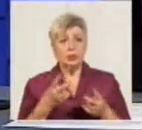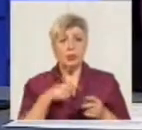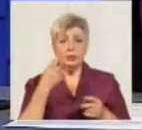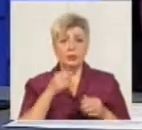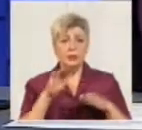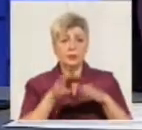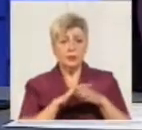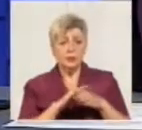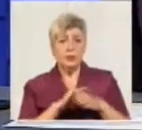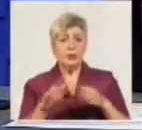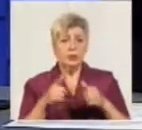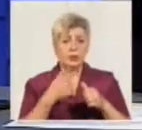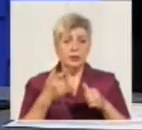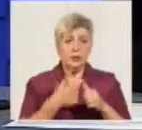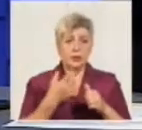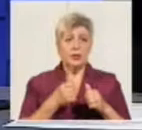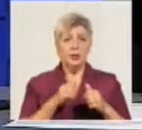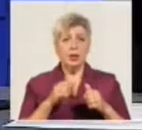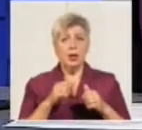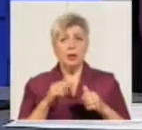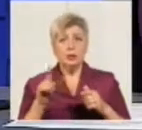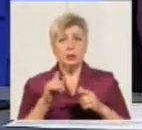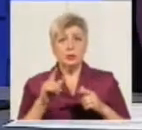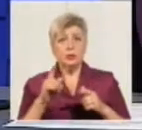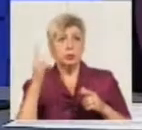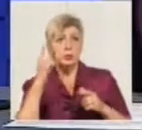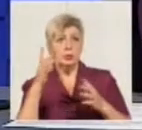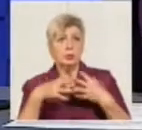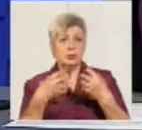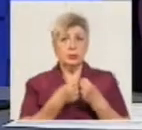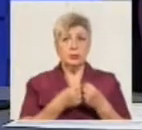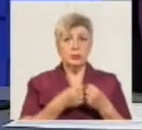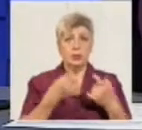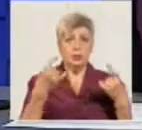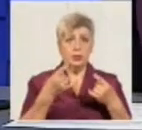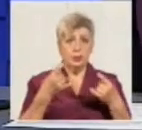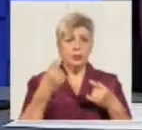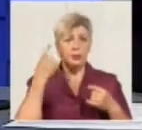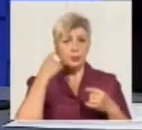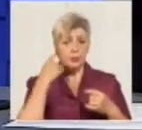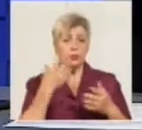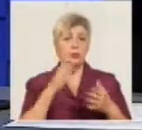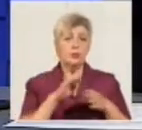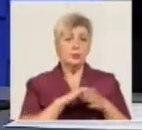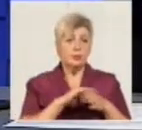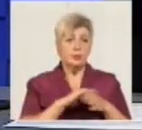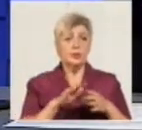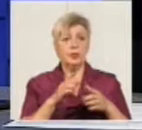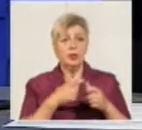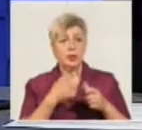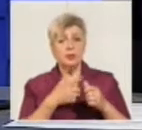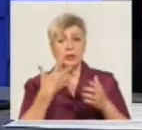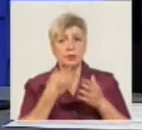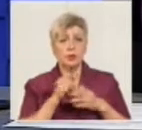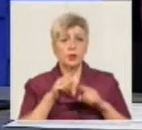а має пройти декілька днів до повідомлення. І уявіть собі шок, коли по телебаченню можна почути прізвище своєї рідної людини.